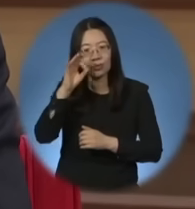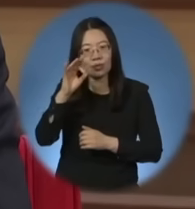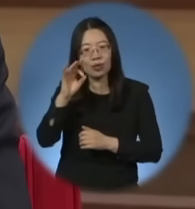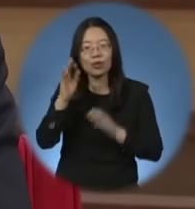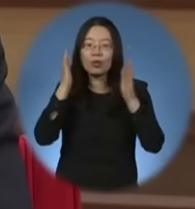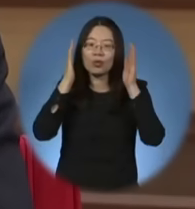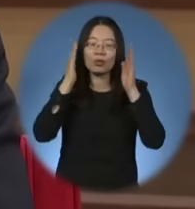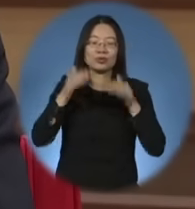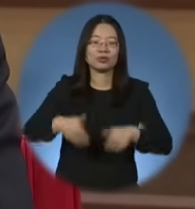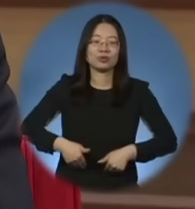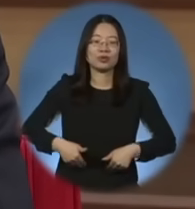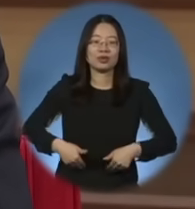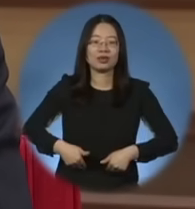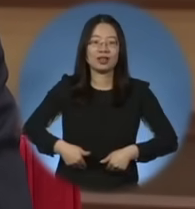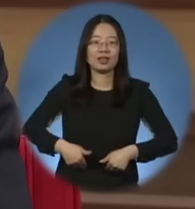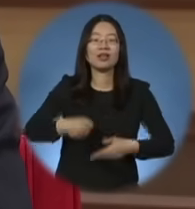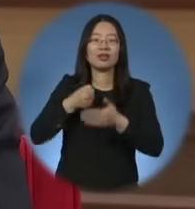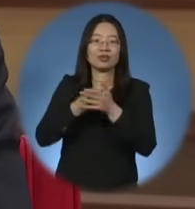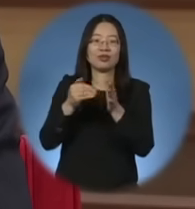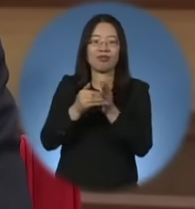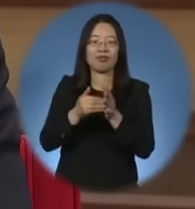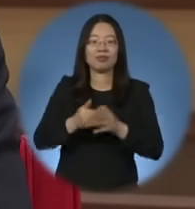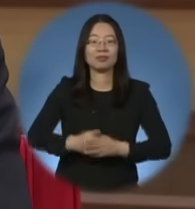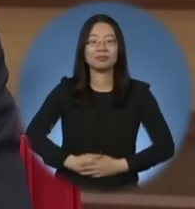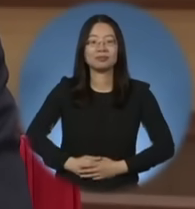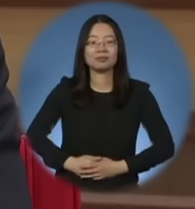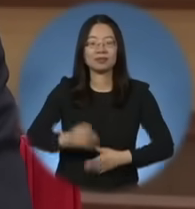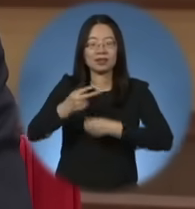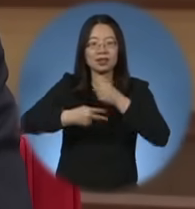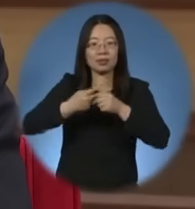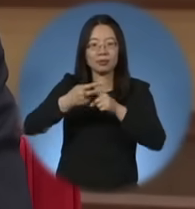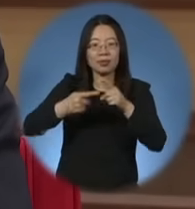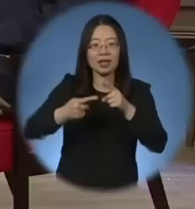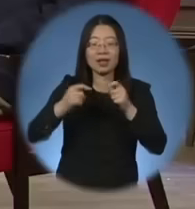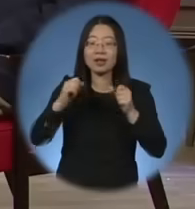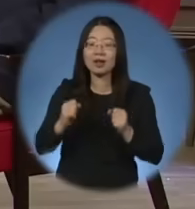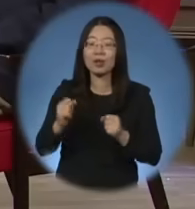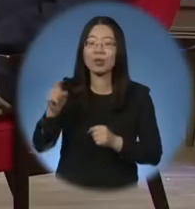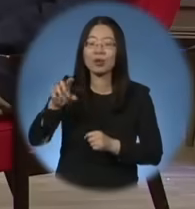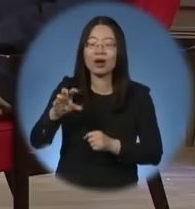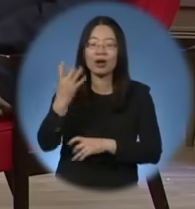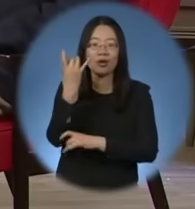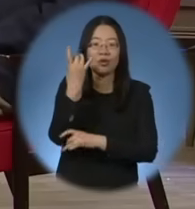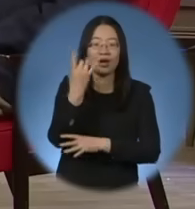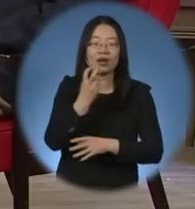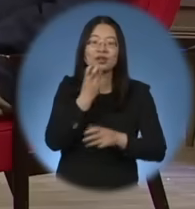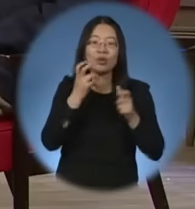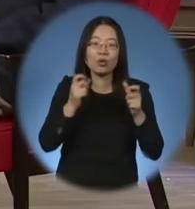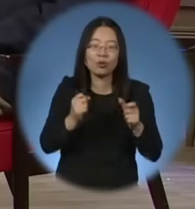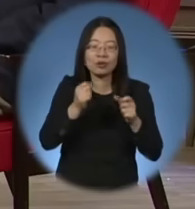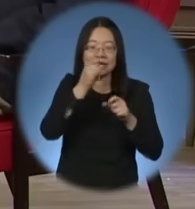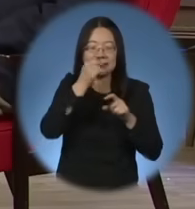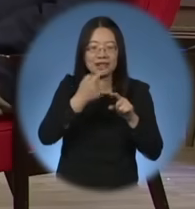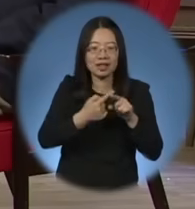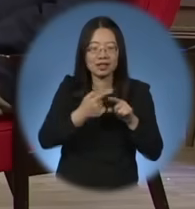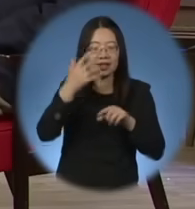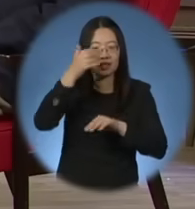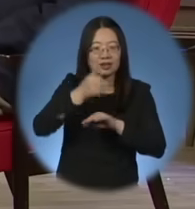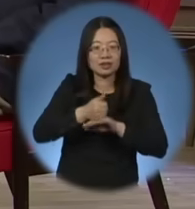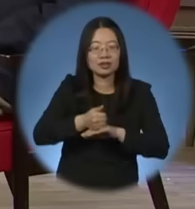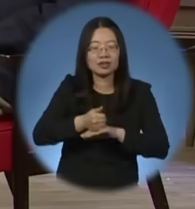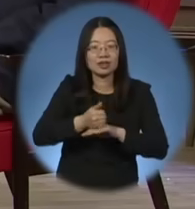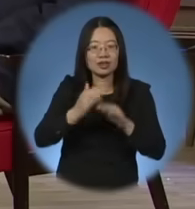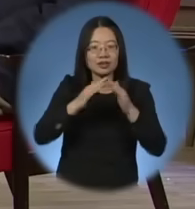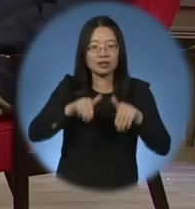걸 좀 공부해야 되겠다고지 결정했습니다 아 2년 반은 어디 계셨어요 원래 소울이 썼다가 그